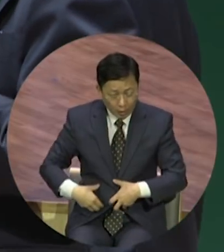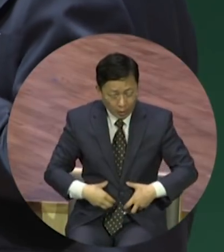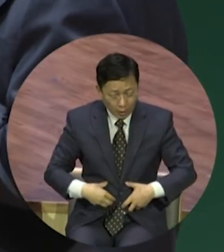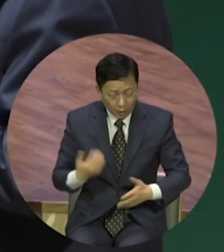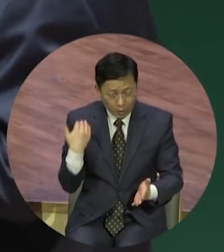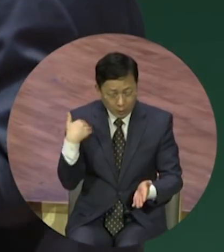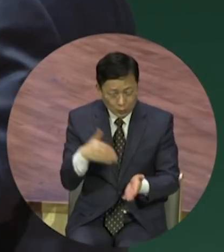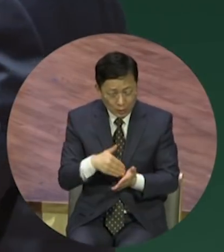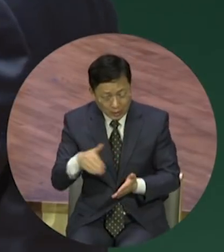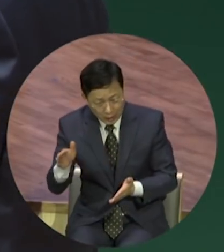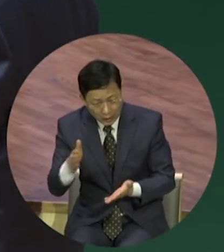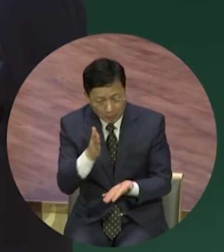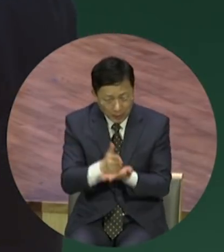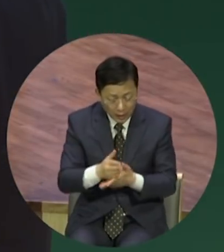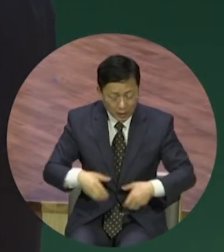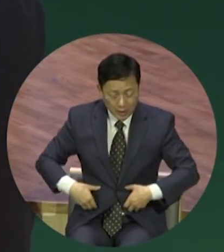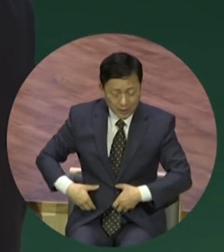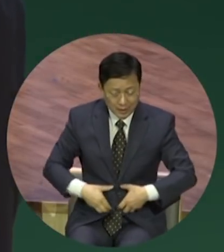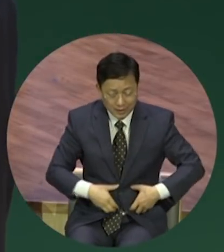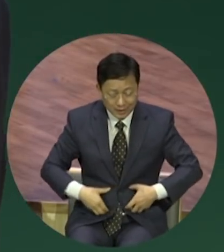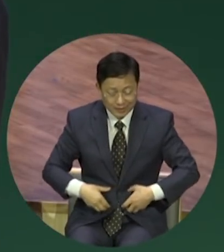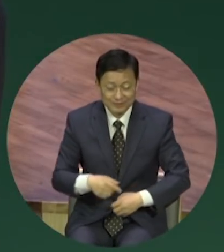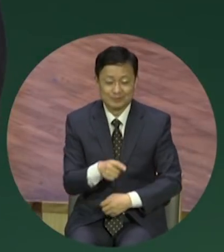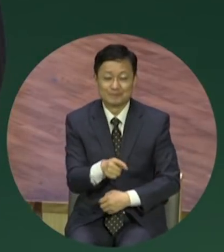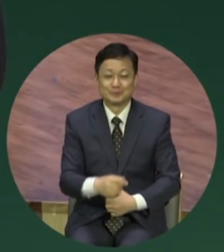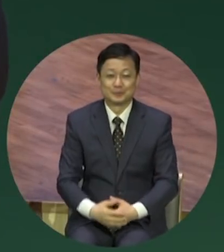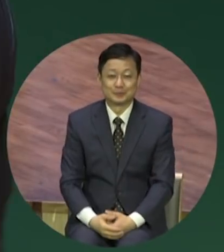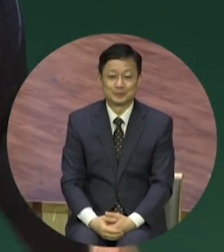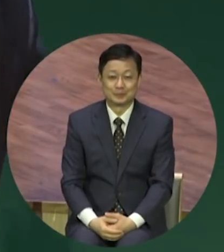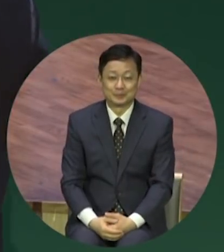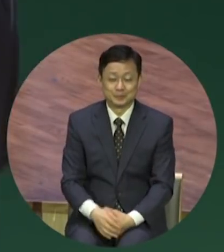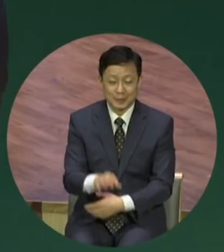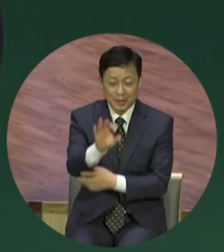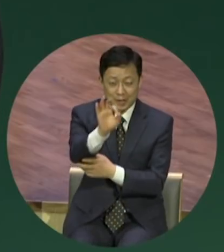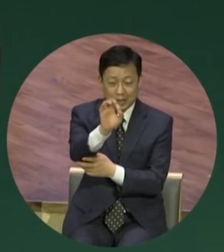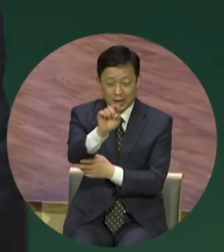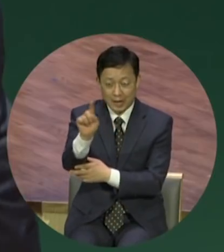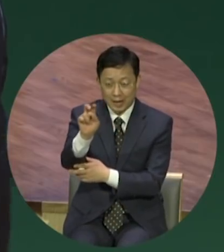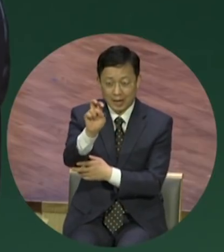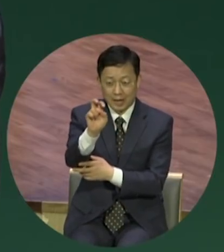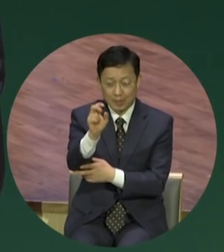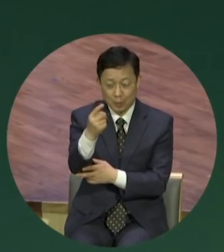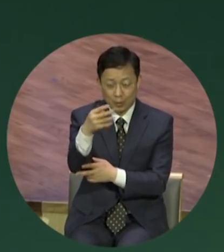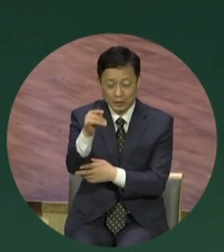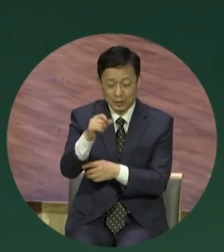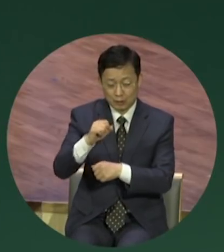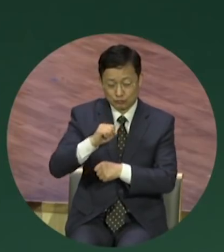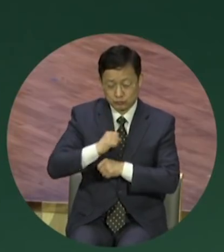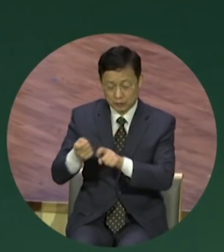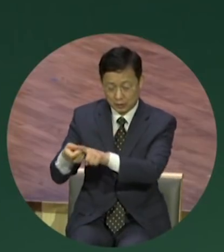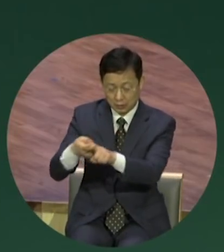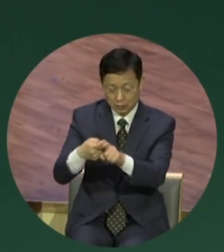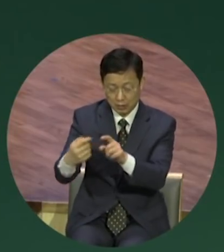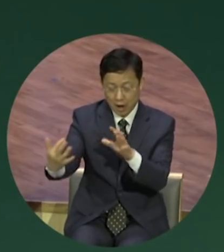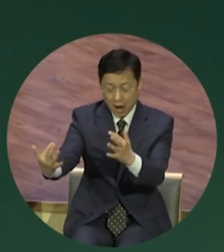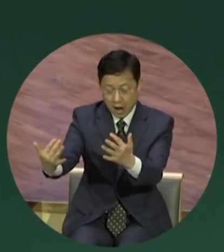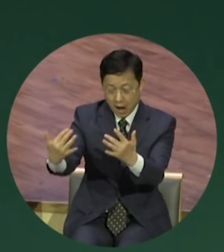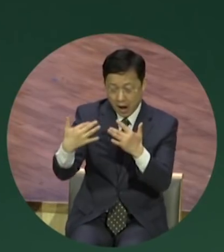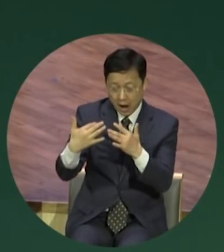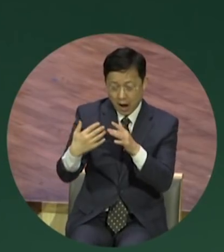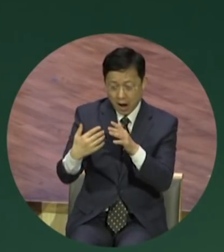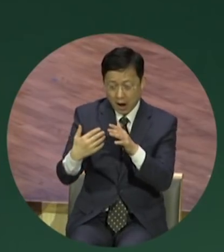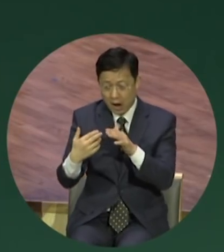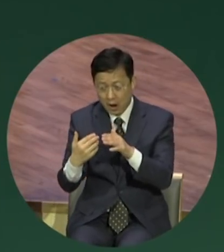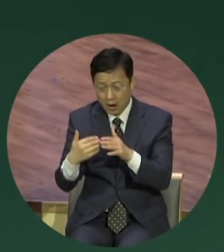Sea, they couldn't go forward into the water. They couldn't retreat back. 자, 오늘 아모리 연합군이 막 전부 다 붙었는데 이거 어떻게 합니까 지금? And in today's scripture, we see that the